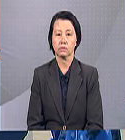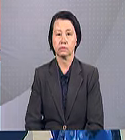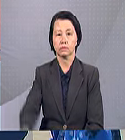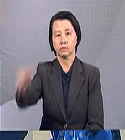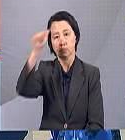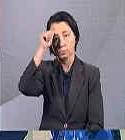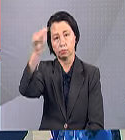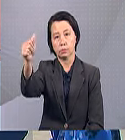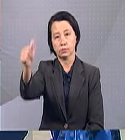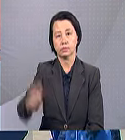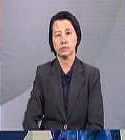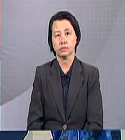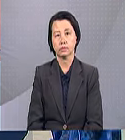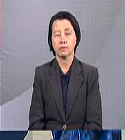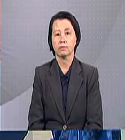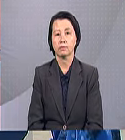Assalamualaikum